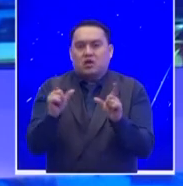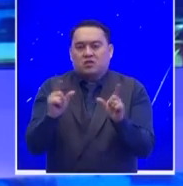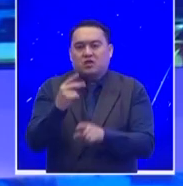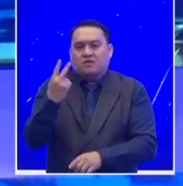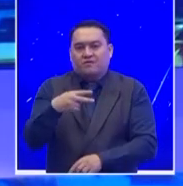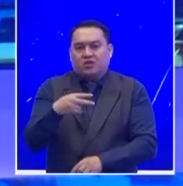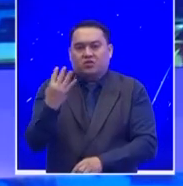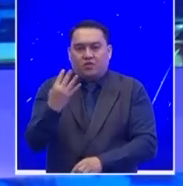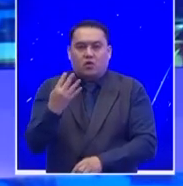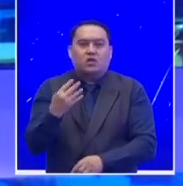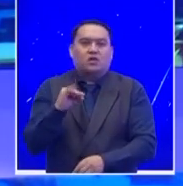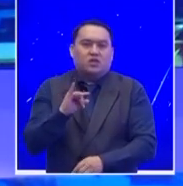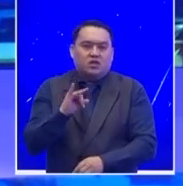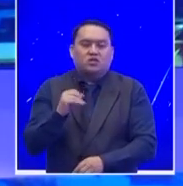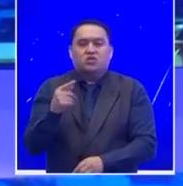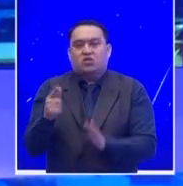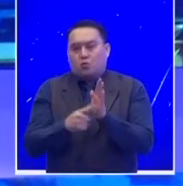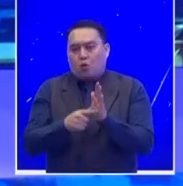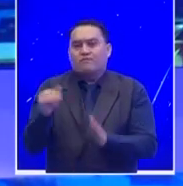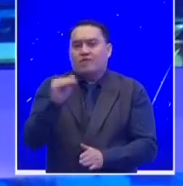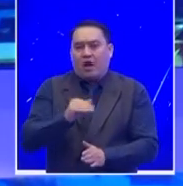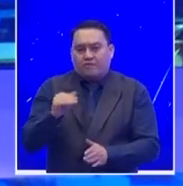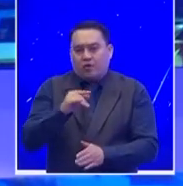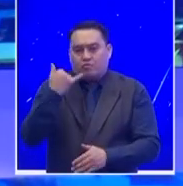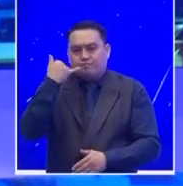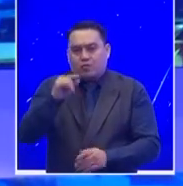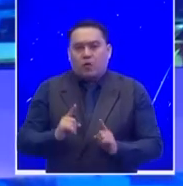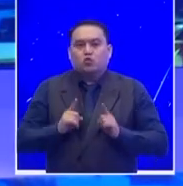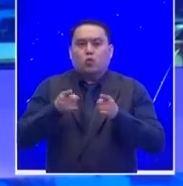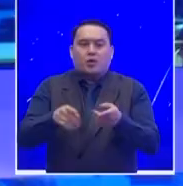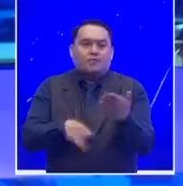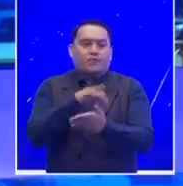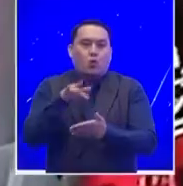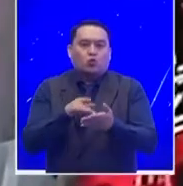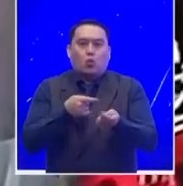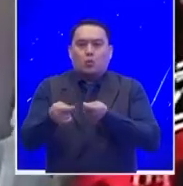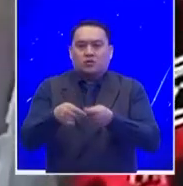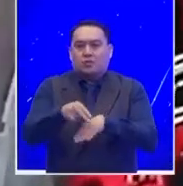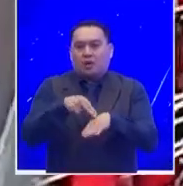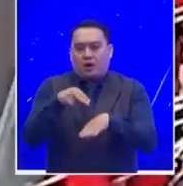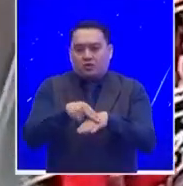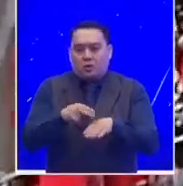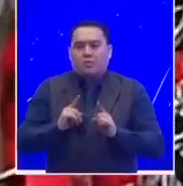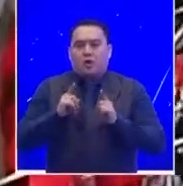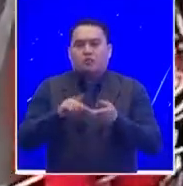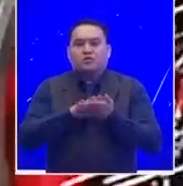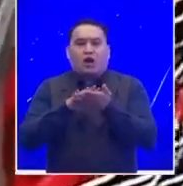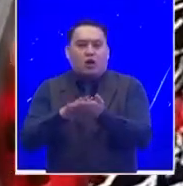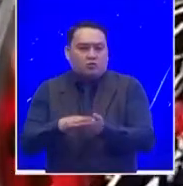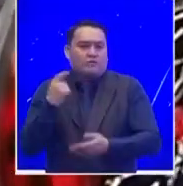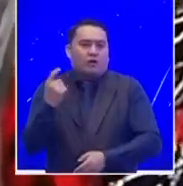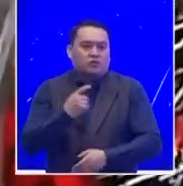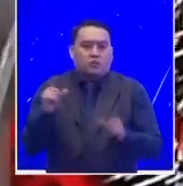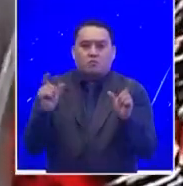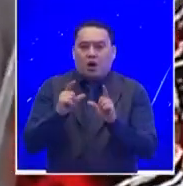магазинах. 24 января и 7 февраля дежурную часть Талдыкурганского городского управления полиции поступили заявления от